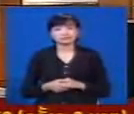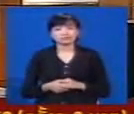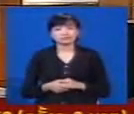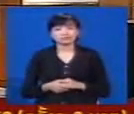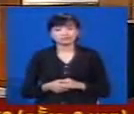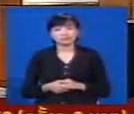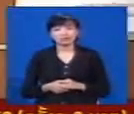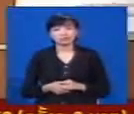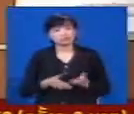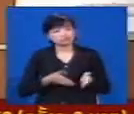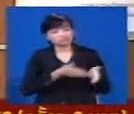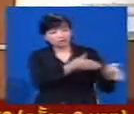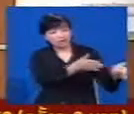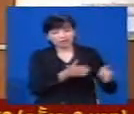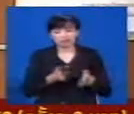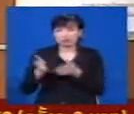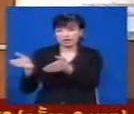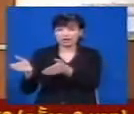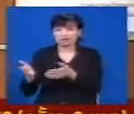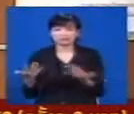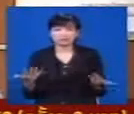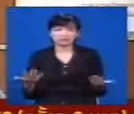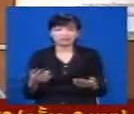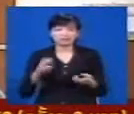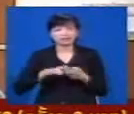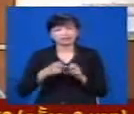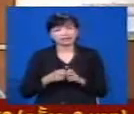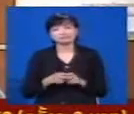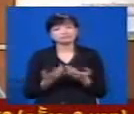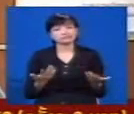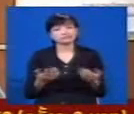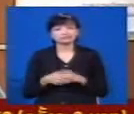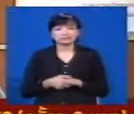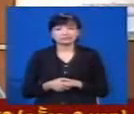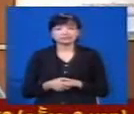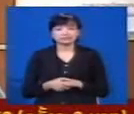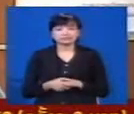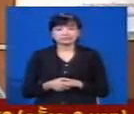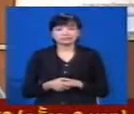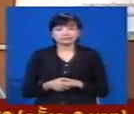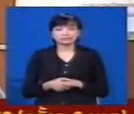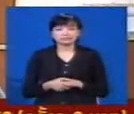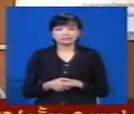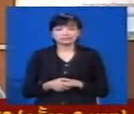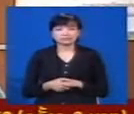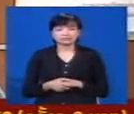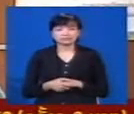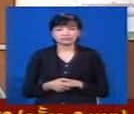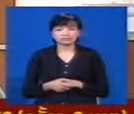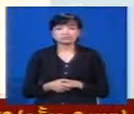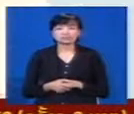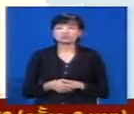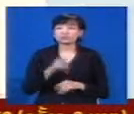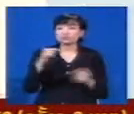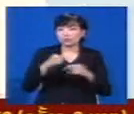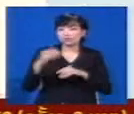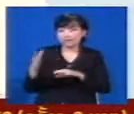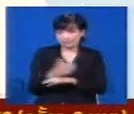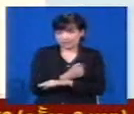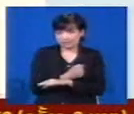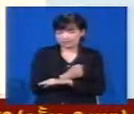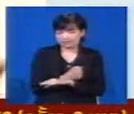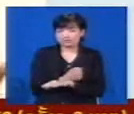รับเราก็คงจะต้องเสียอีกฝ่ายที่นั้นออกไปอยู่ดีคร ับครับทีนี้ในส่วนของการเมืองถ้ามองในแง่ของระยะยาวนะครับการปฏิ